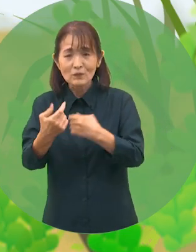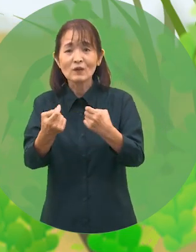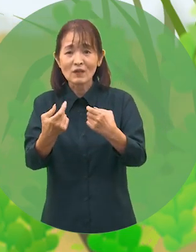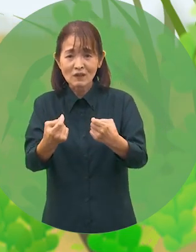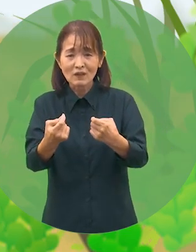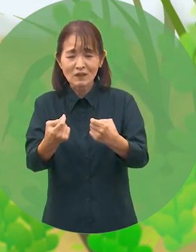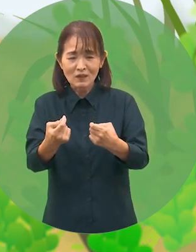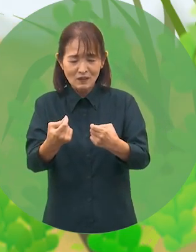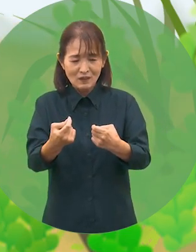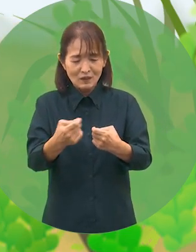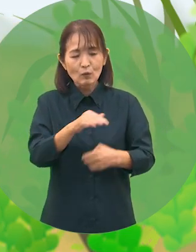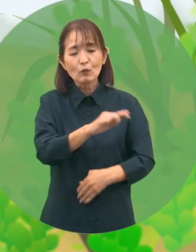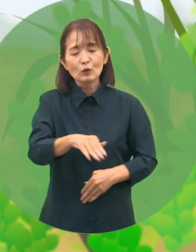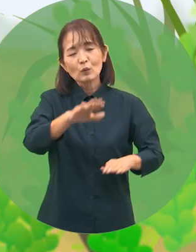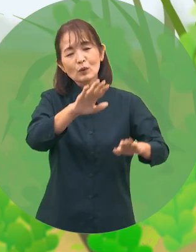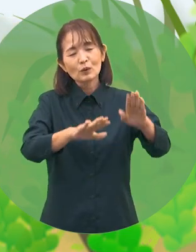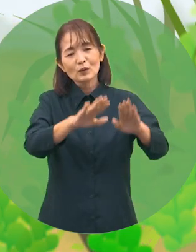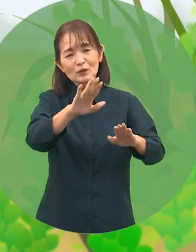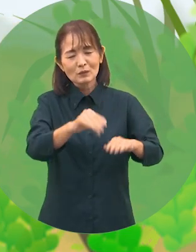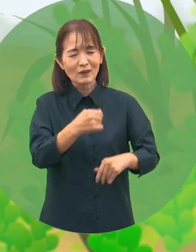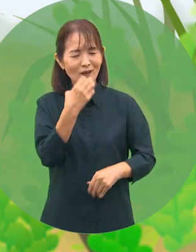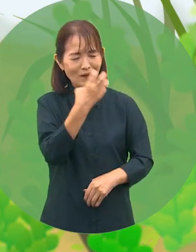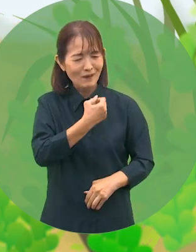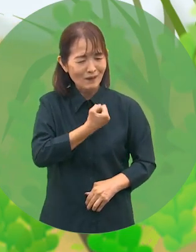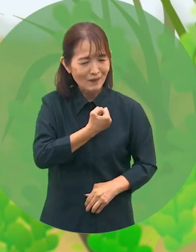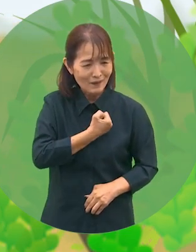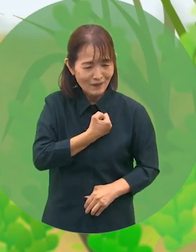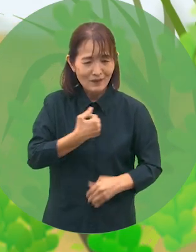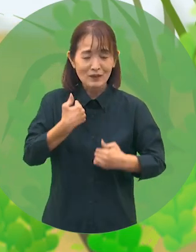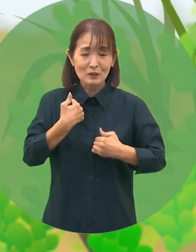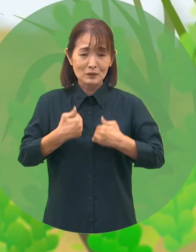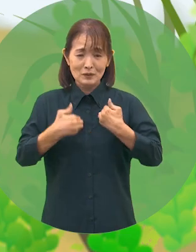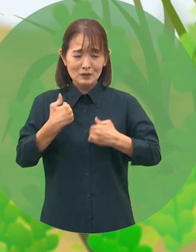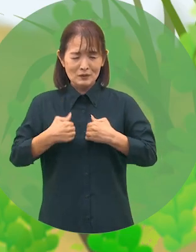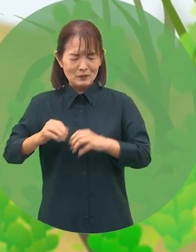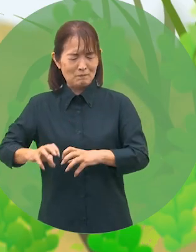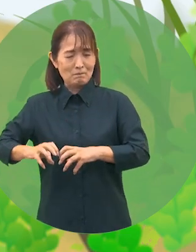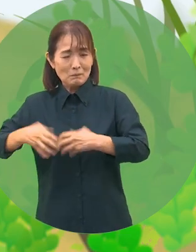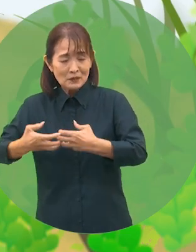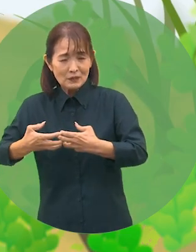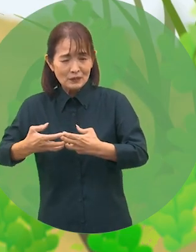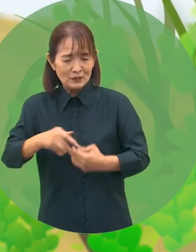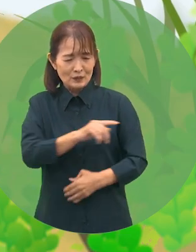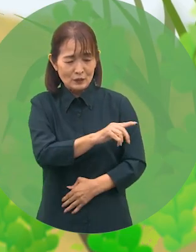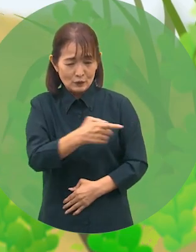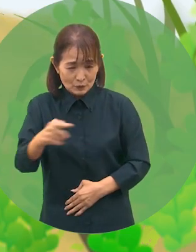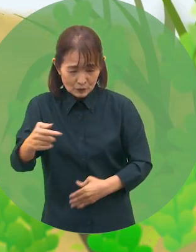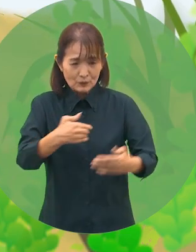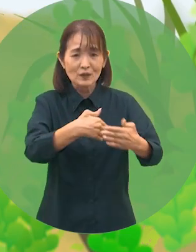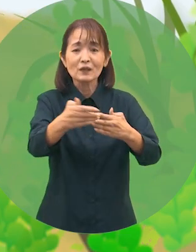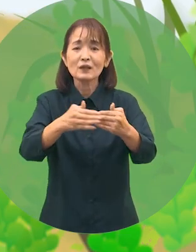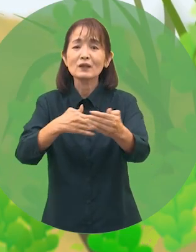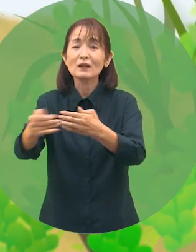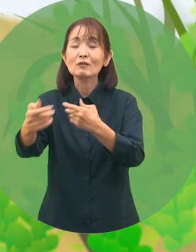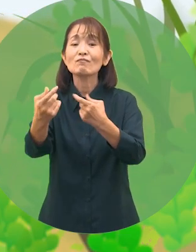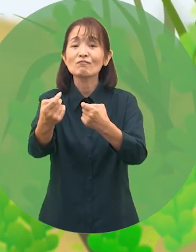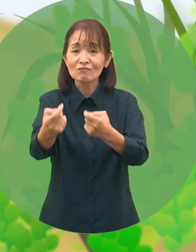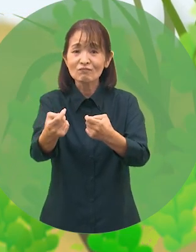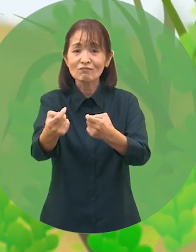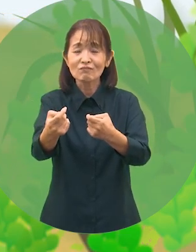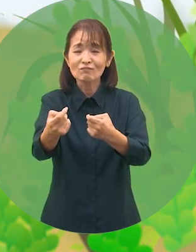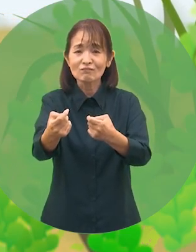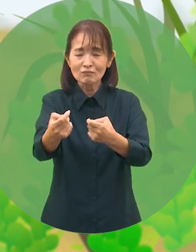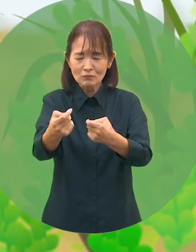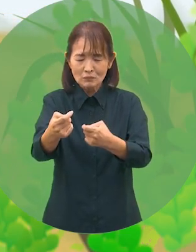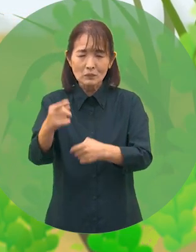もに腹を立てたりイライラしたりするのは、子育て中の多くの方が経験していると思うの。虐待をしてし